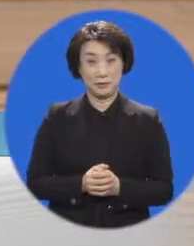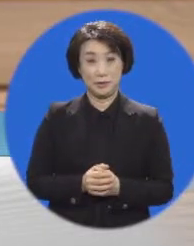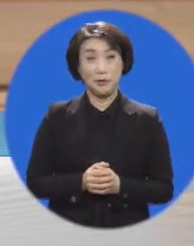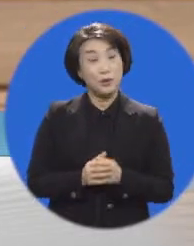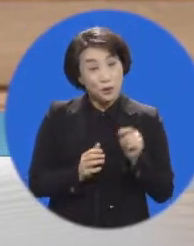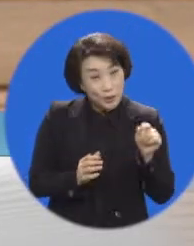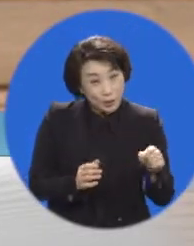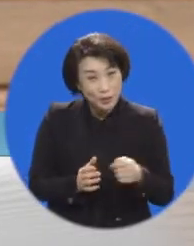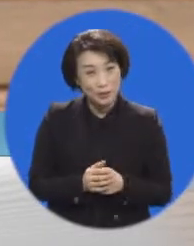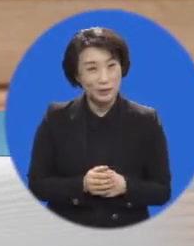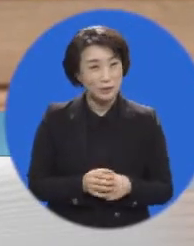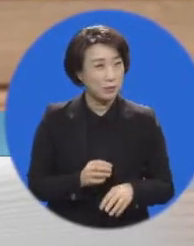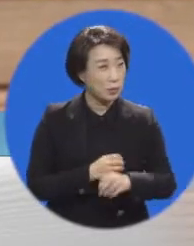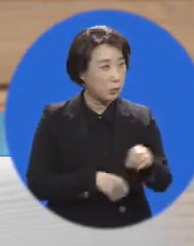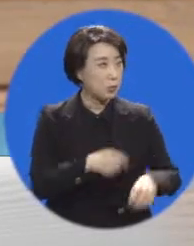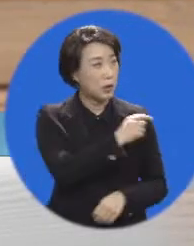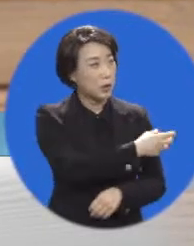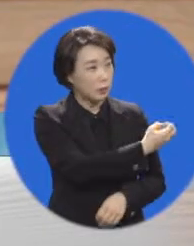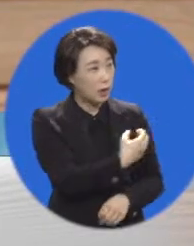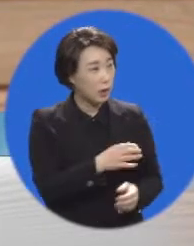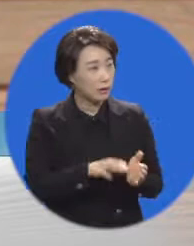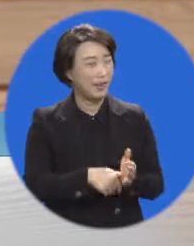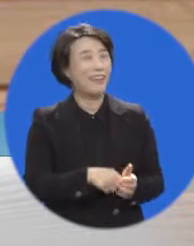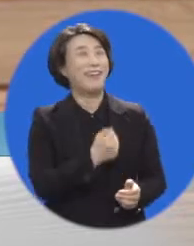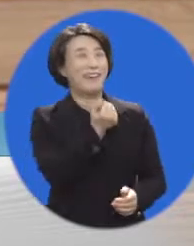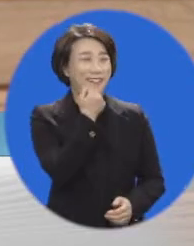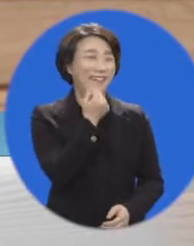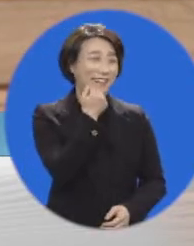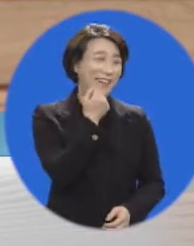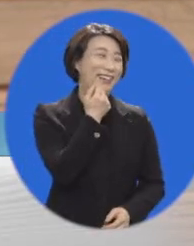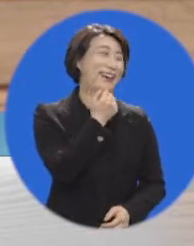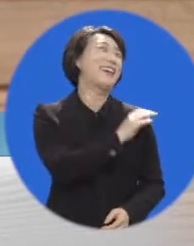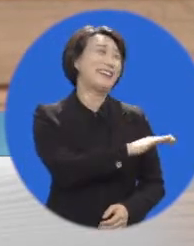그럼 껄껄 웃어 그런 소리 하면 웃으면서